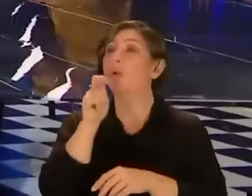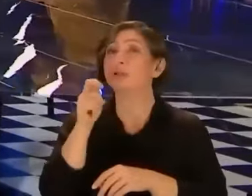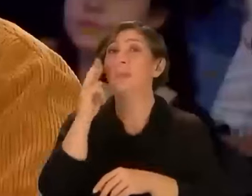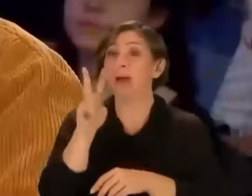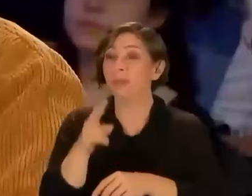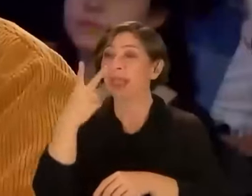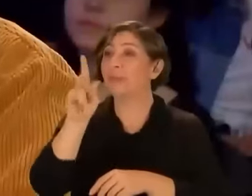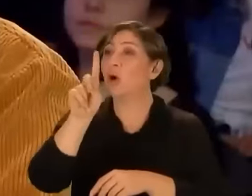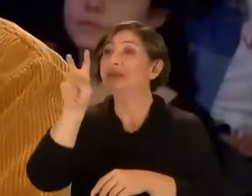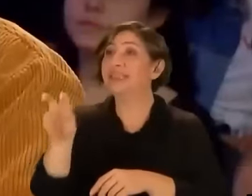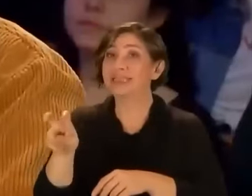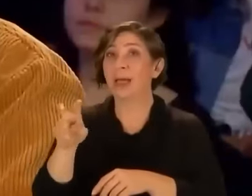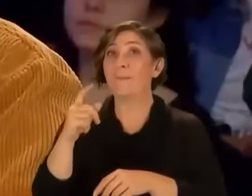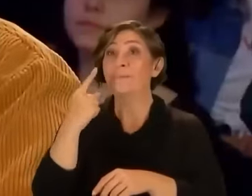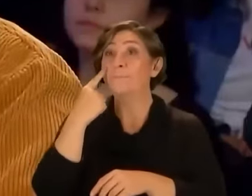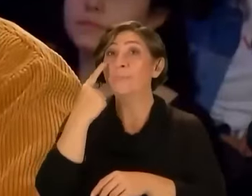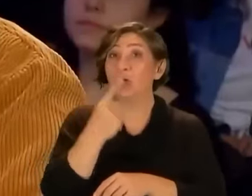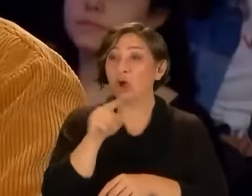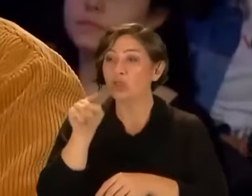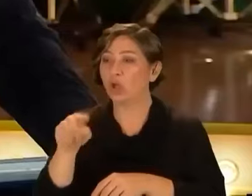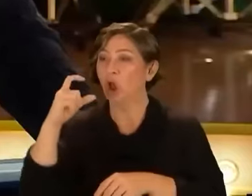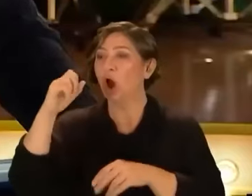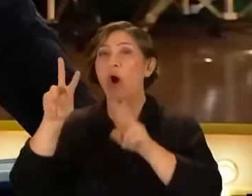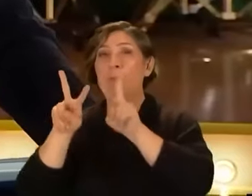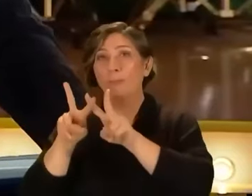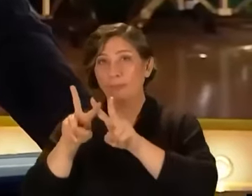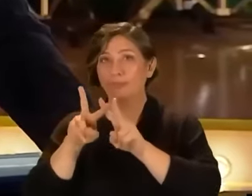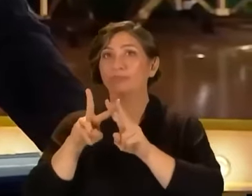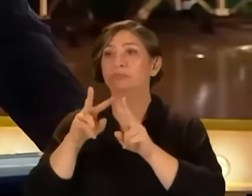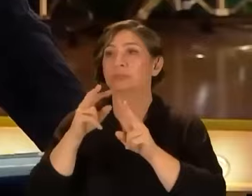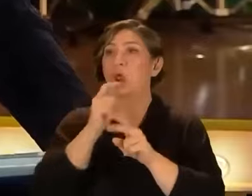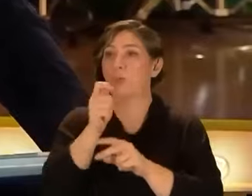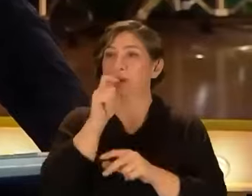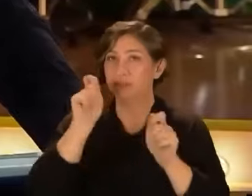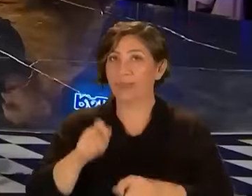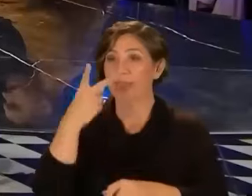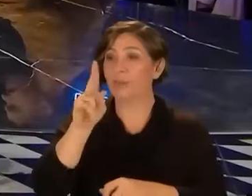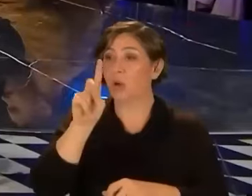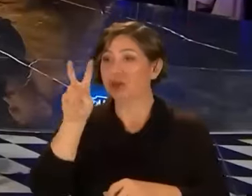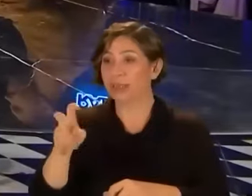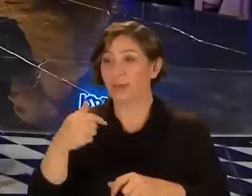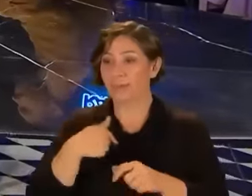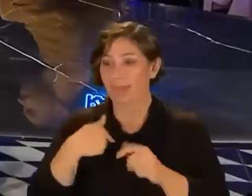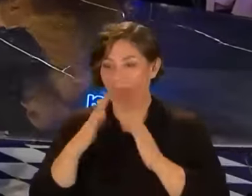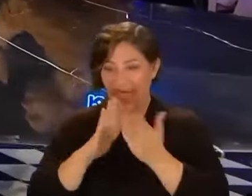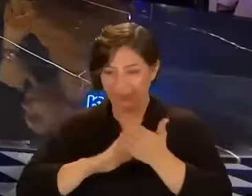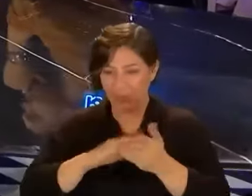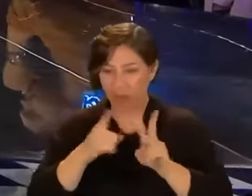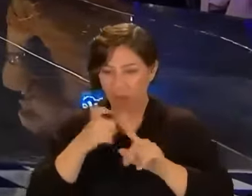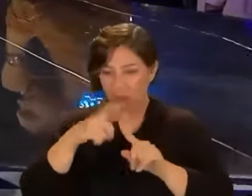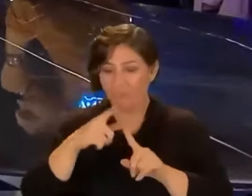Röportaja bakıyorum. Mesela 2018'de bakuyo.com'la röportaj yapmışsın. Yine 2018'de benim elimdeki